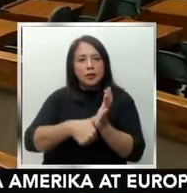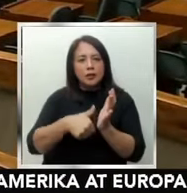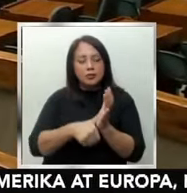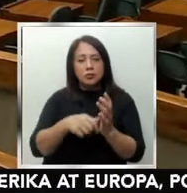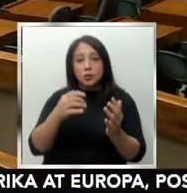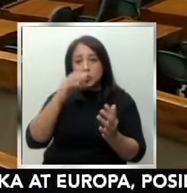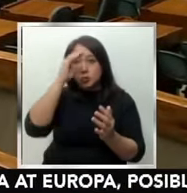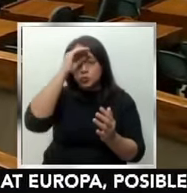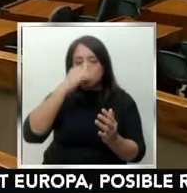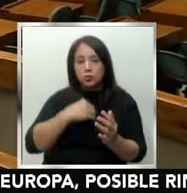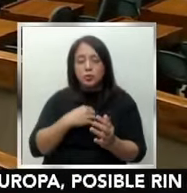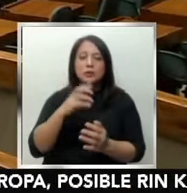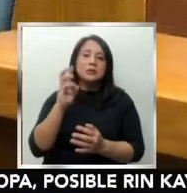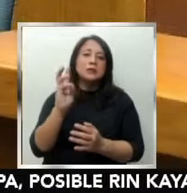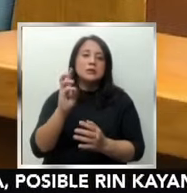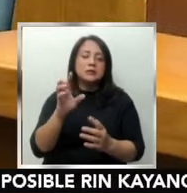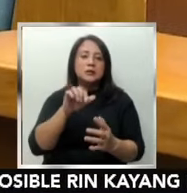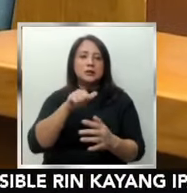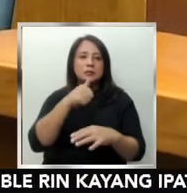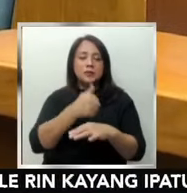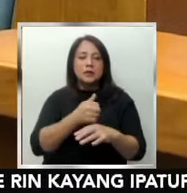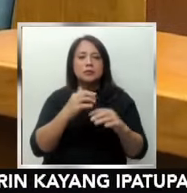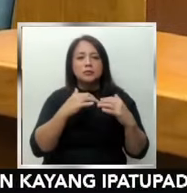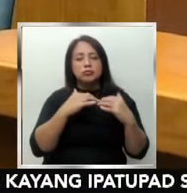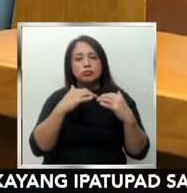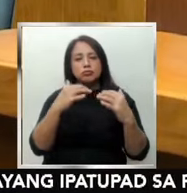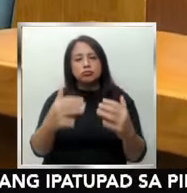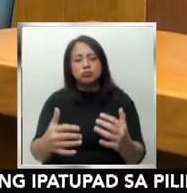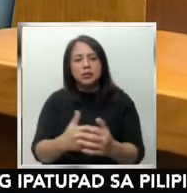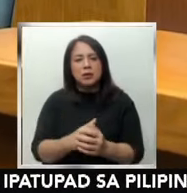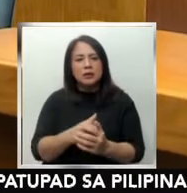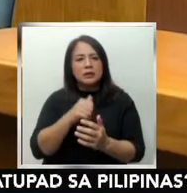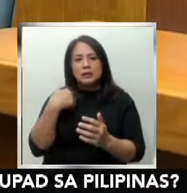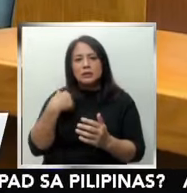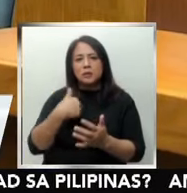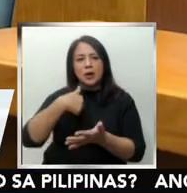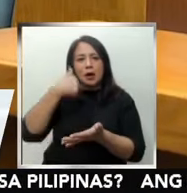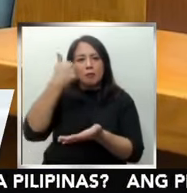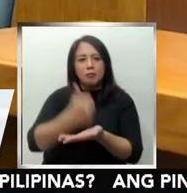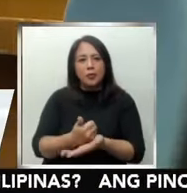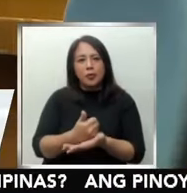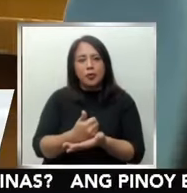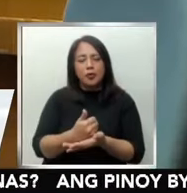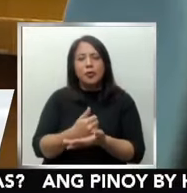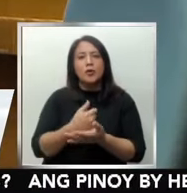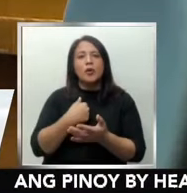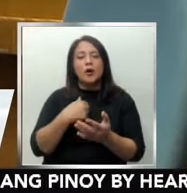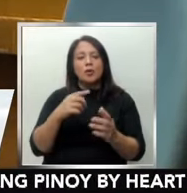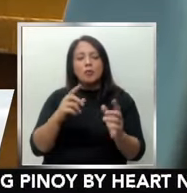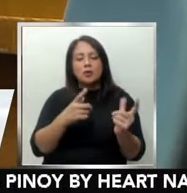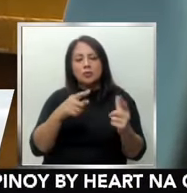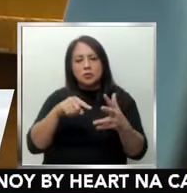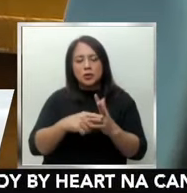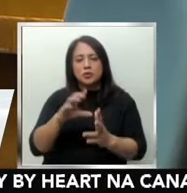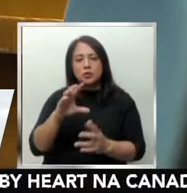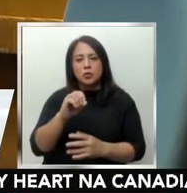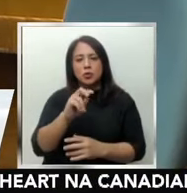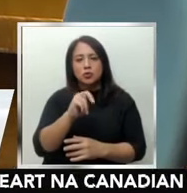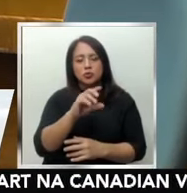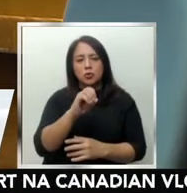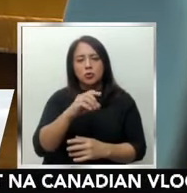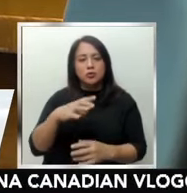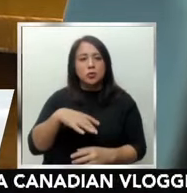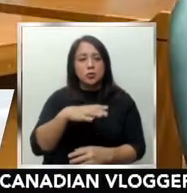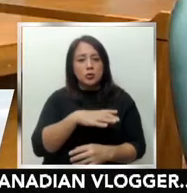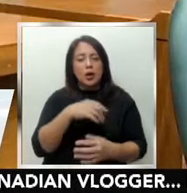na pong i-appoint na delegado pagat pa aprobado ang mismong pagk ng kcon aprubado na ng camara ang budget